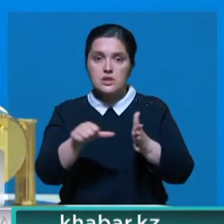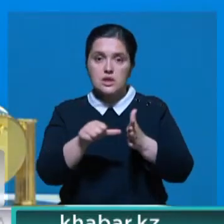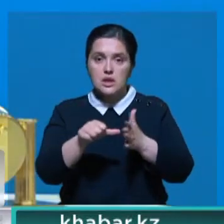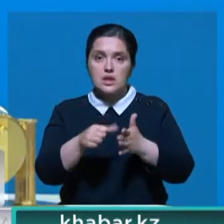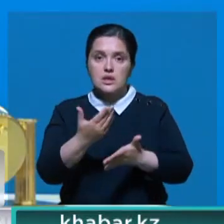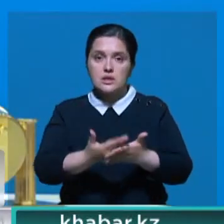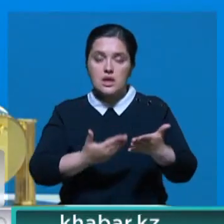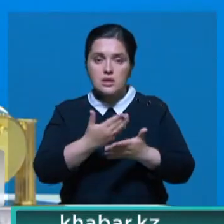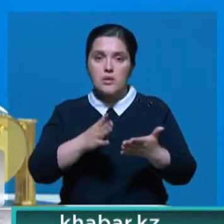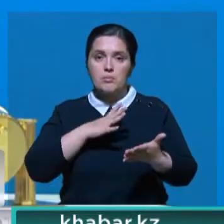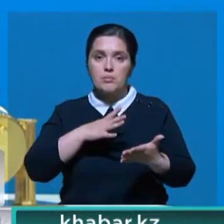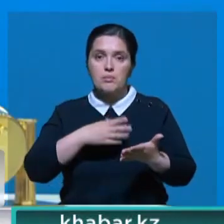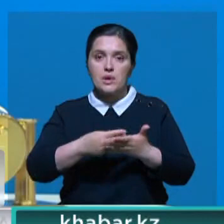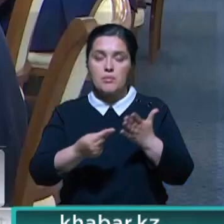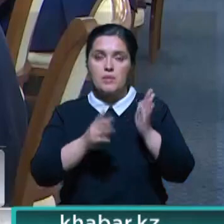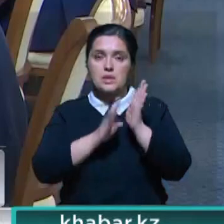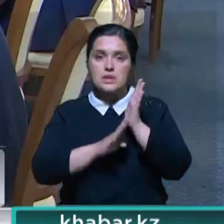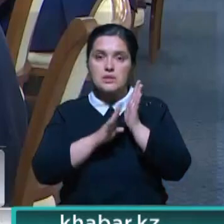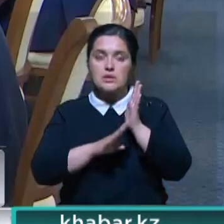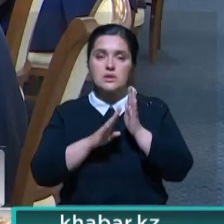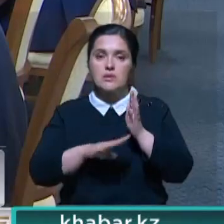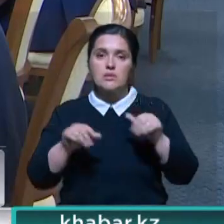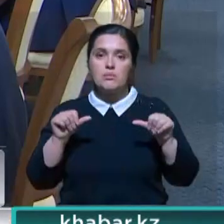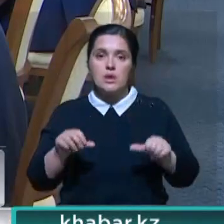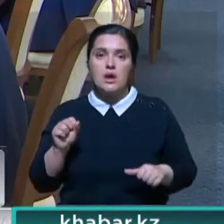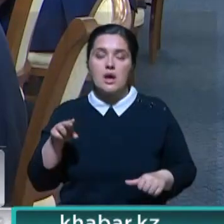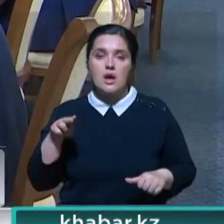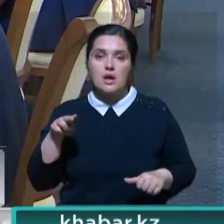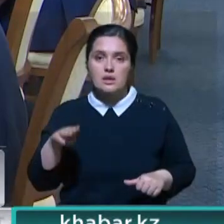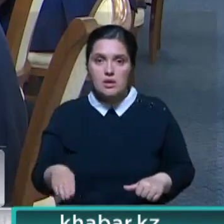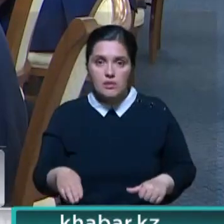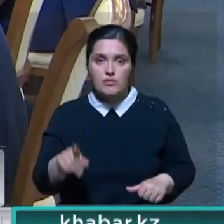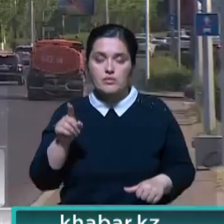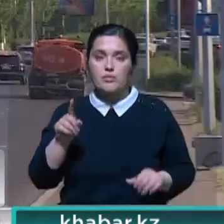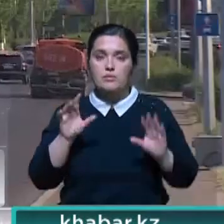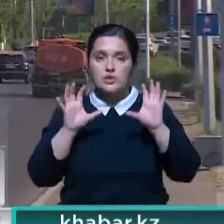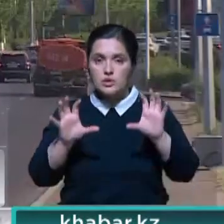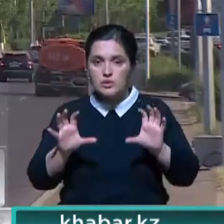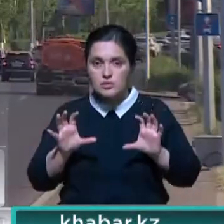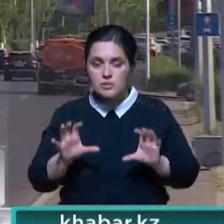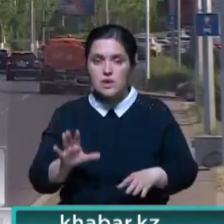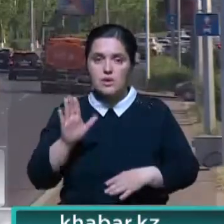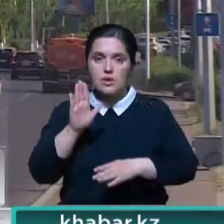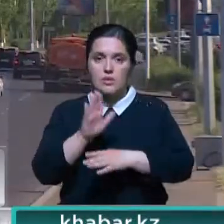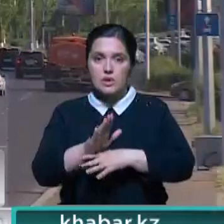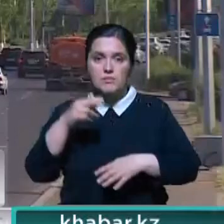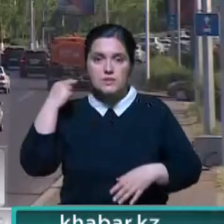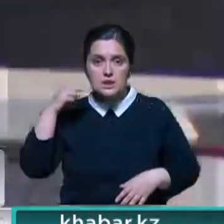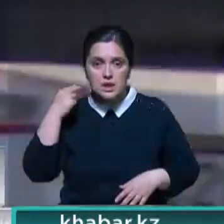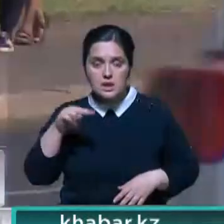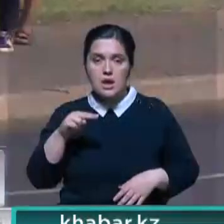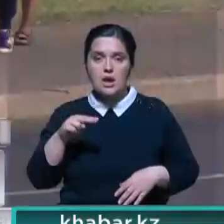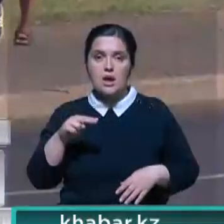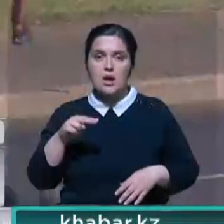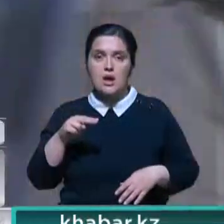своего существования членами Совета было принято больше 90 нормативно-правовых актов, в том числе законы, указы